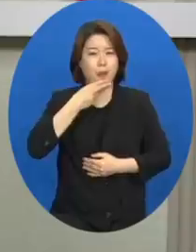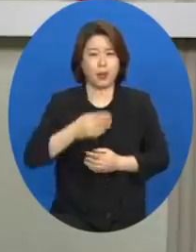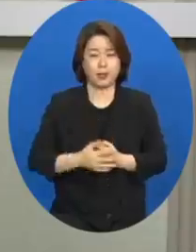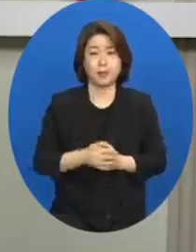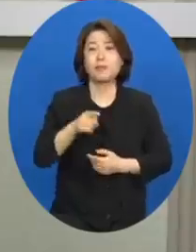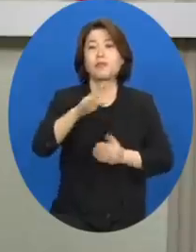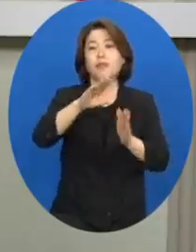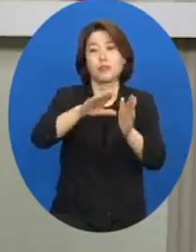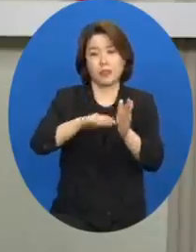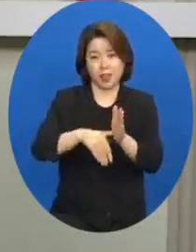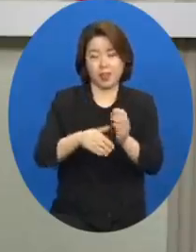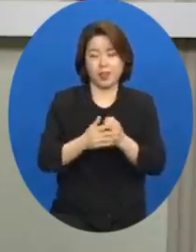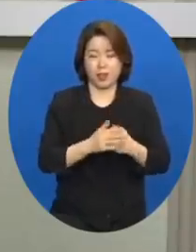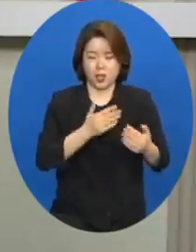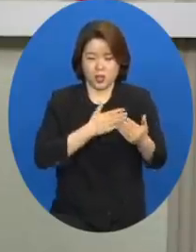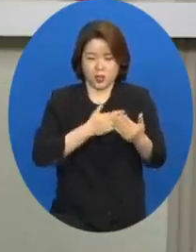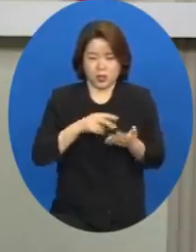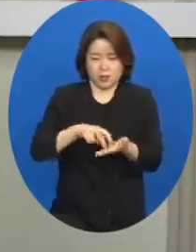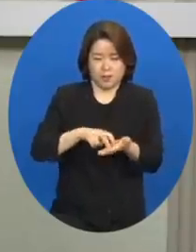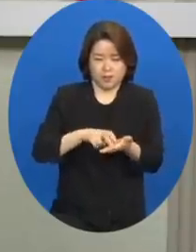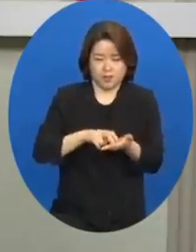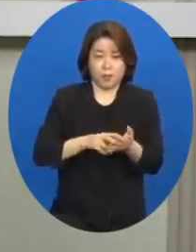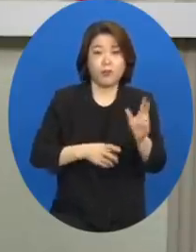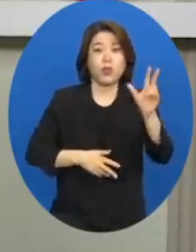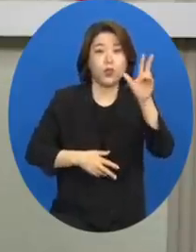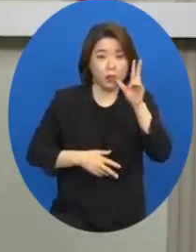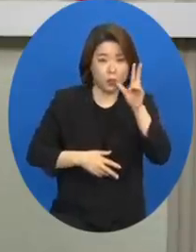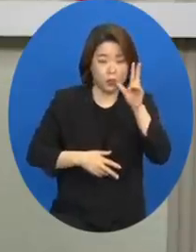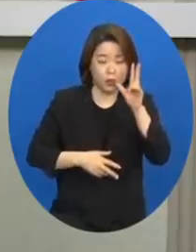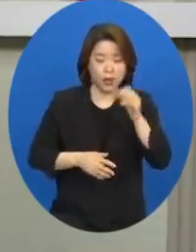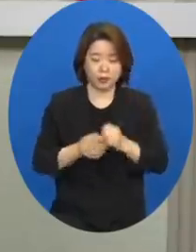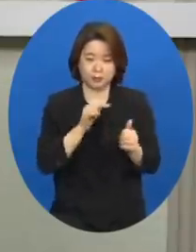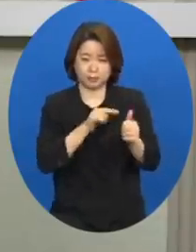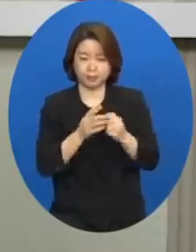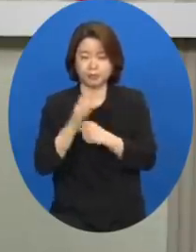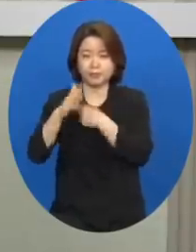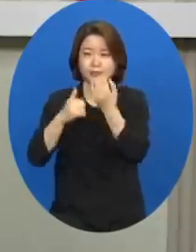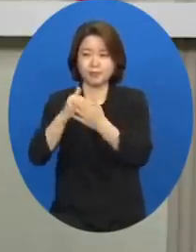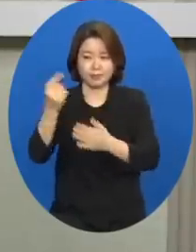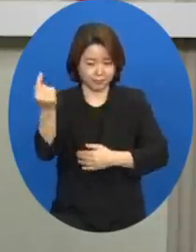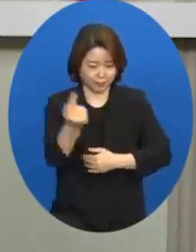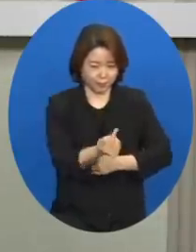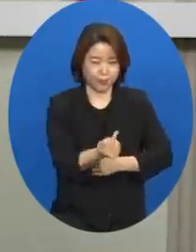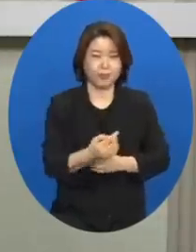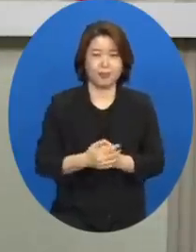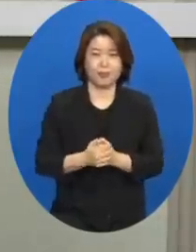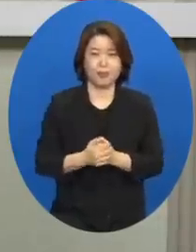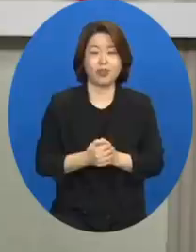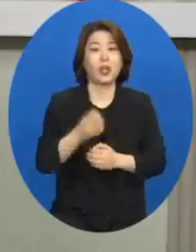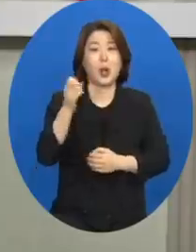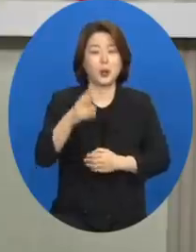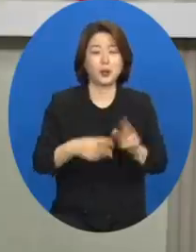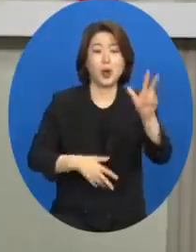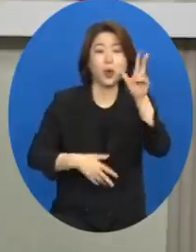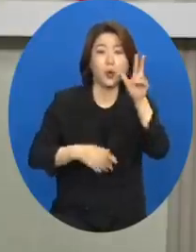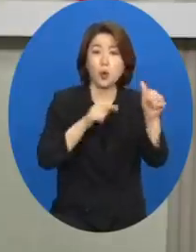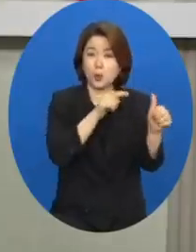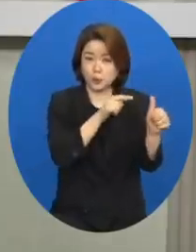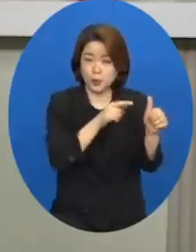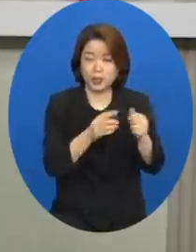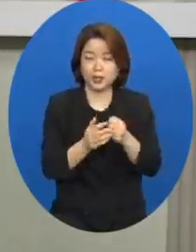때에 두려워 떠는 여호수아를 하나님이 찾아오십니다 그리고 그 여호수아에게